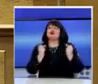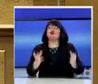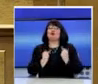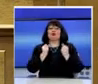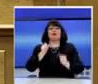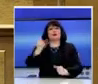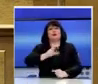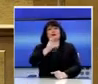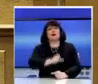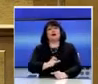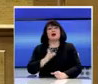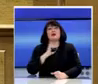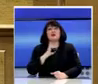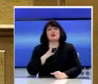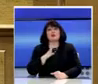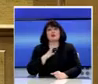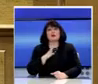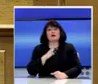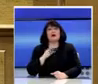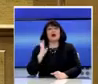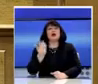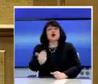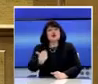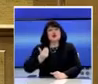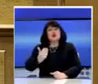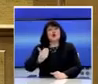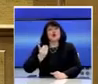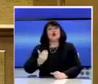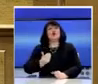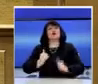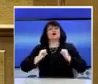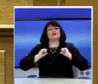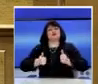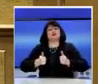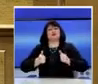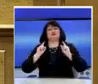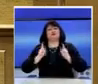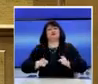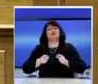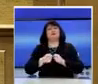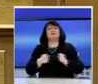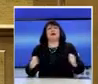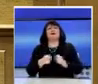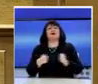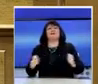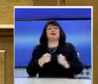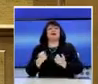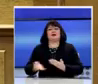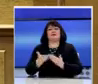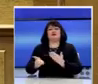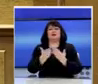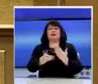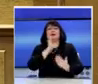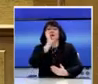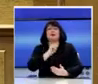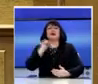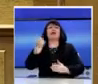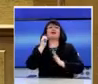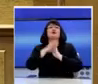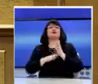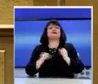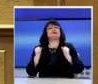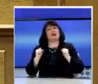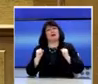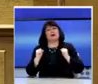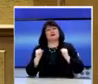ανθρώπινες ζωές αν εγκαίρως είχαν ληφθεί αποφασιστικά μέτρα ενίσχυσης ουσιαστικής του Εθνικού